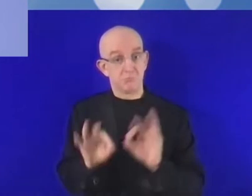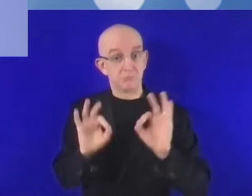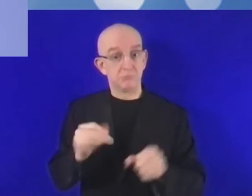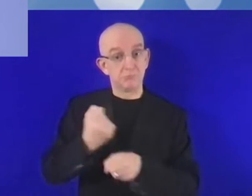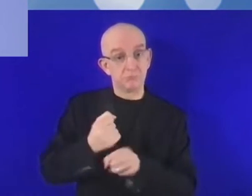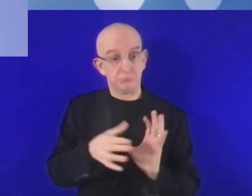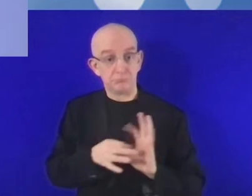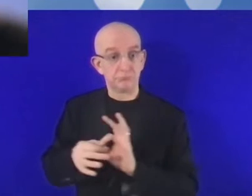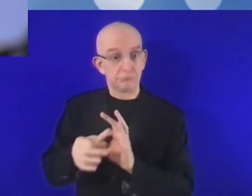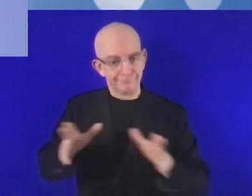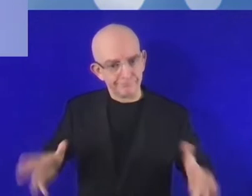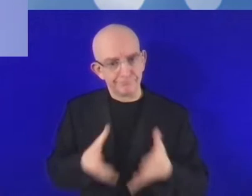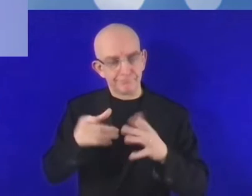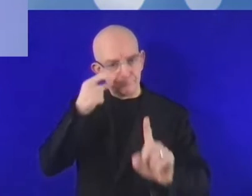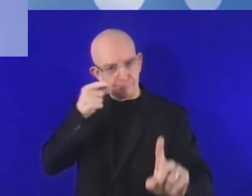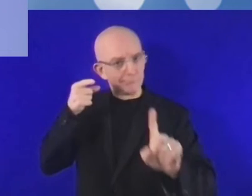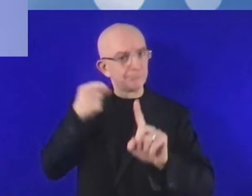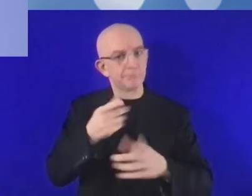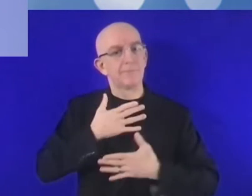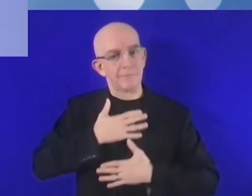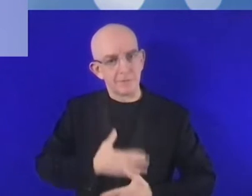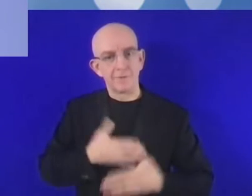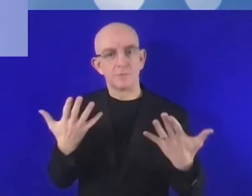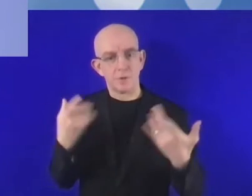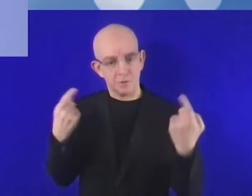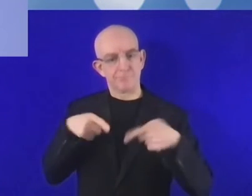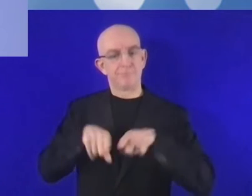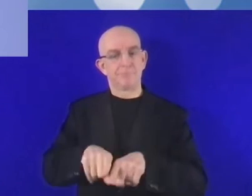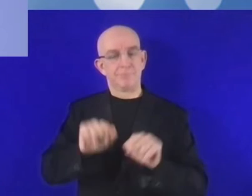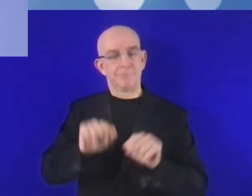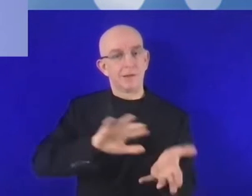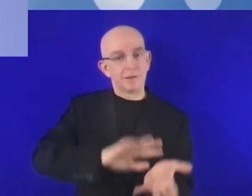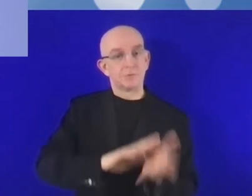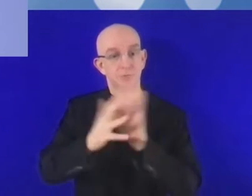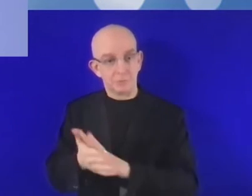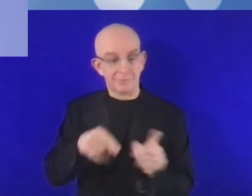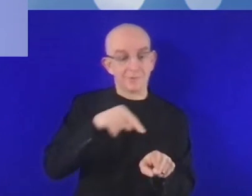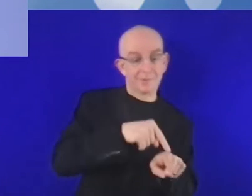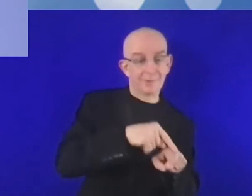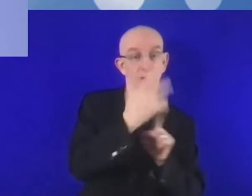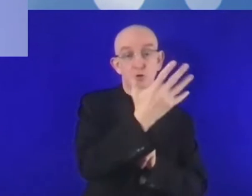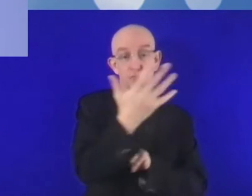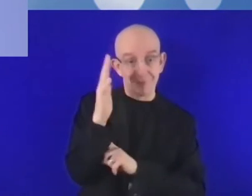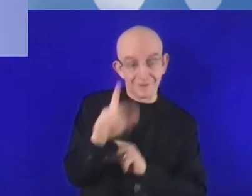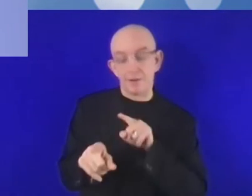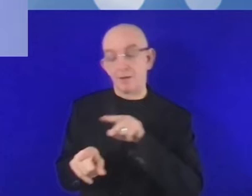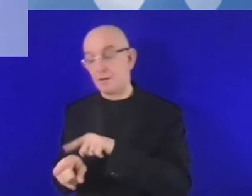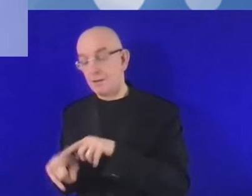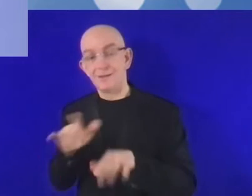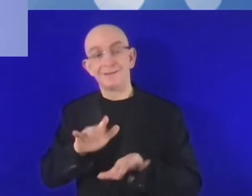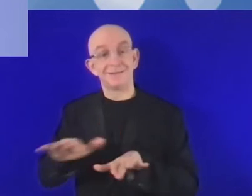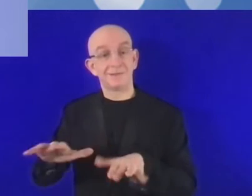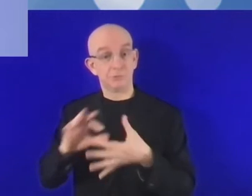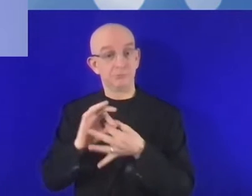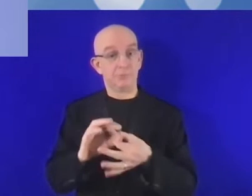что такого рода сотрудничество будет способствовать реальной цифровой